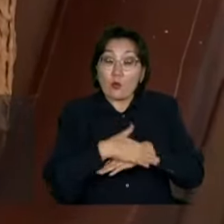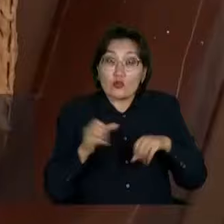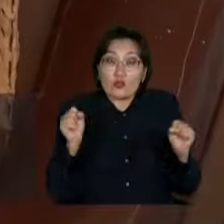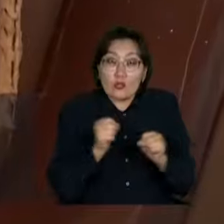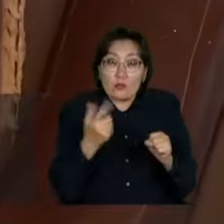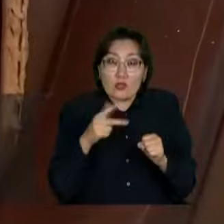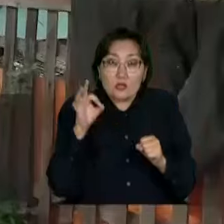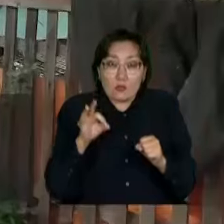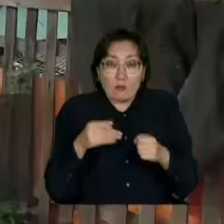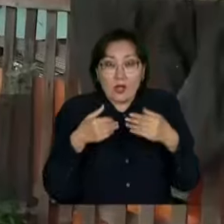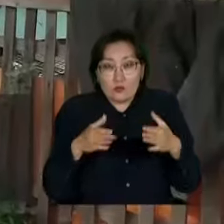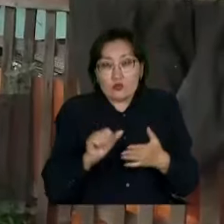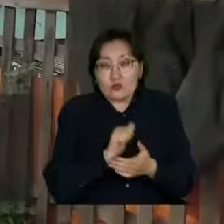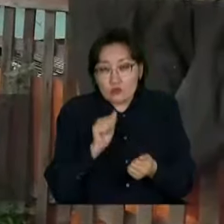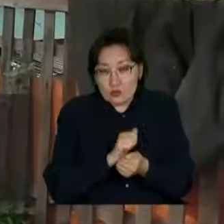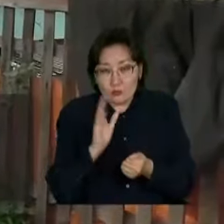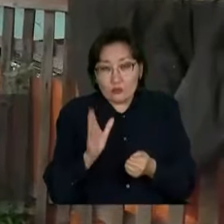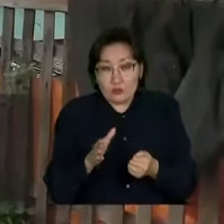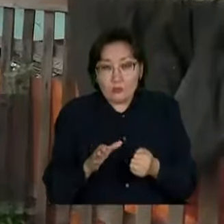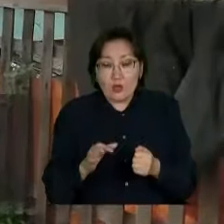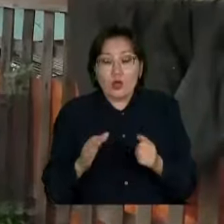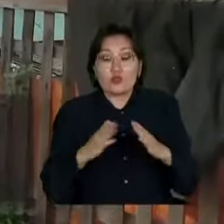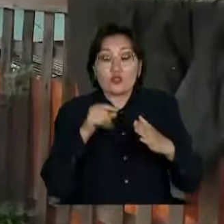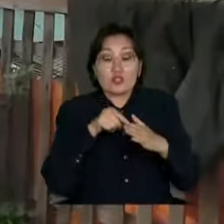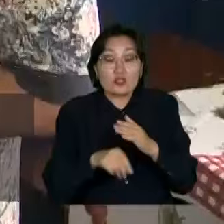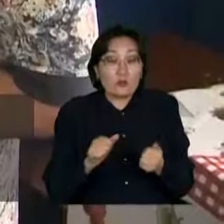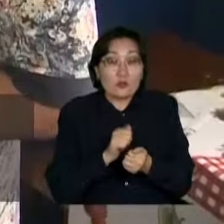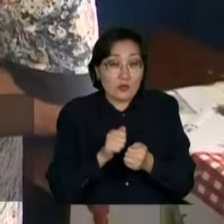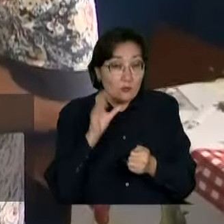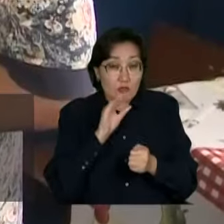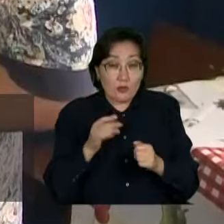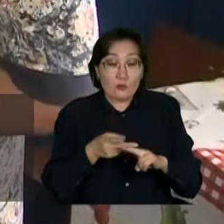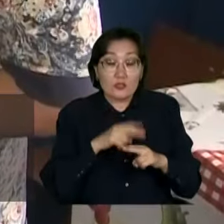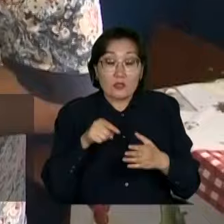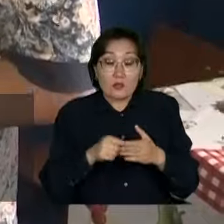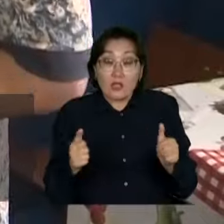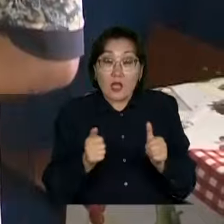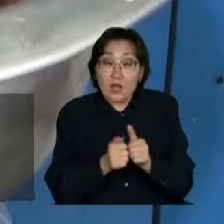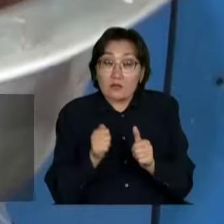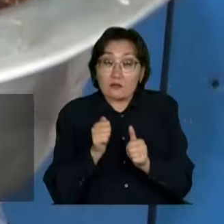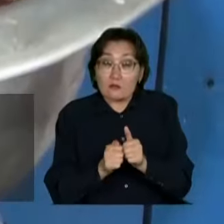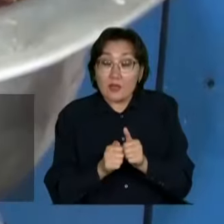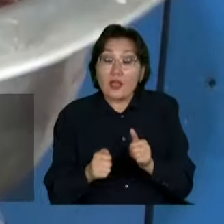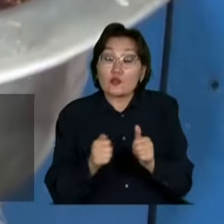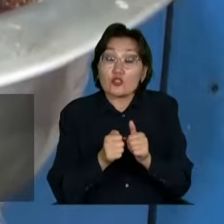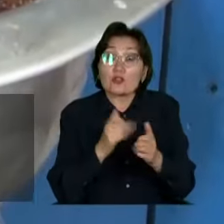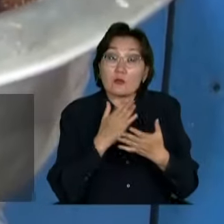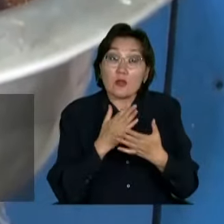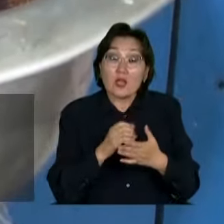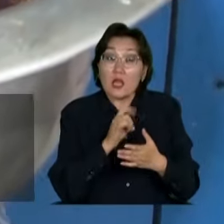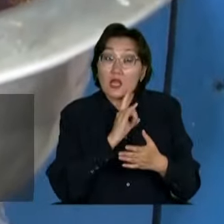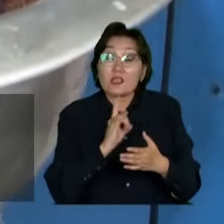откроем и будем жить. Тұрғындардың баспанасы әлі кеуіп те үлгермеген. Ал бұндай мәселе көршілердің әр қайсысында бар. Сондай жандардың бірі